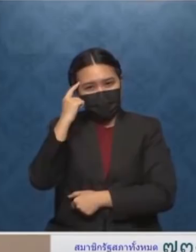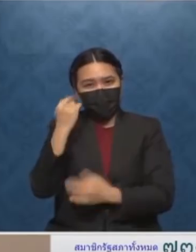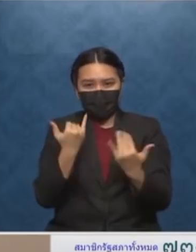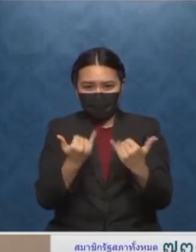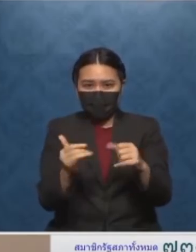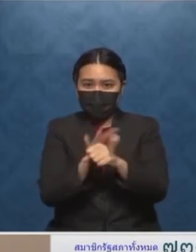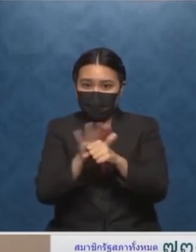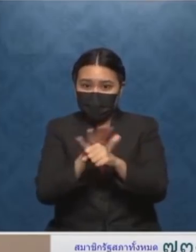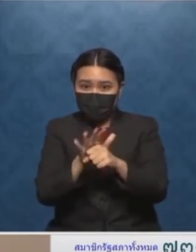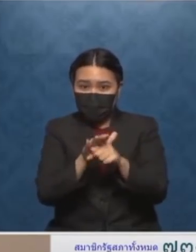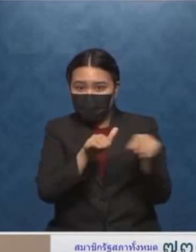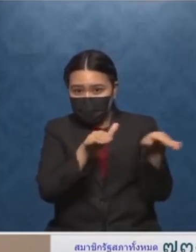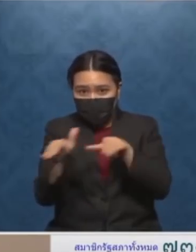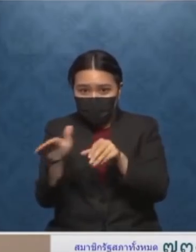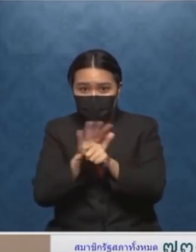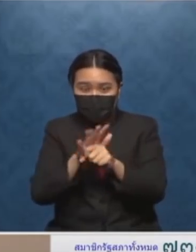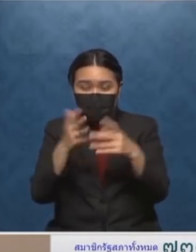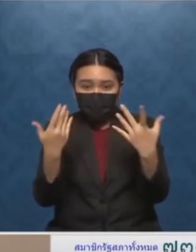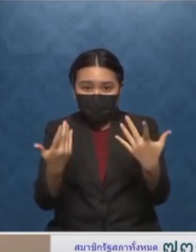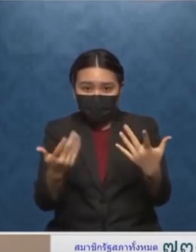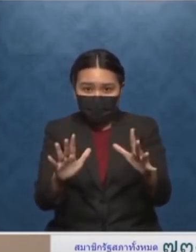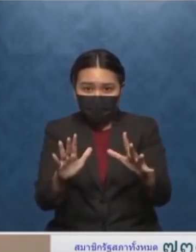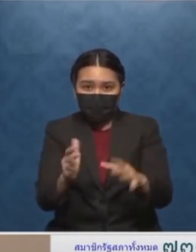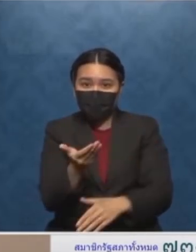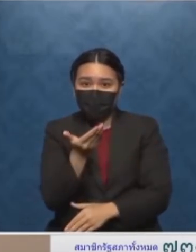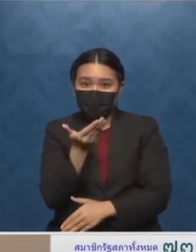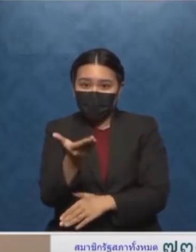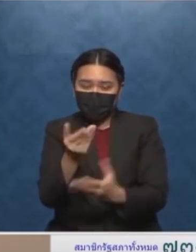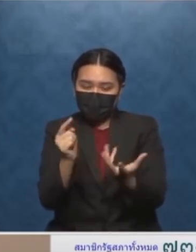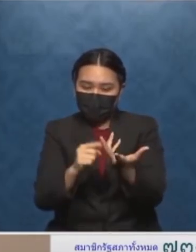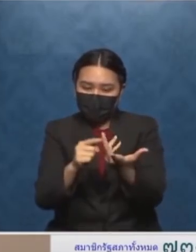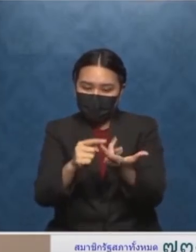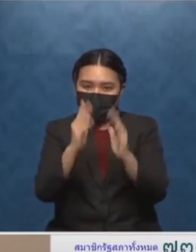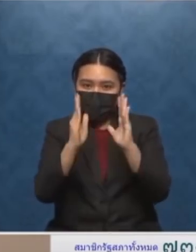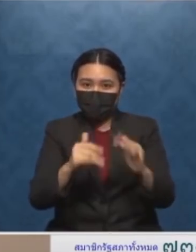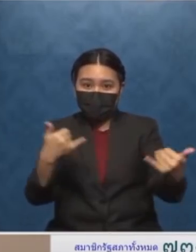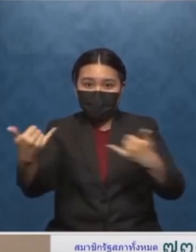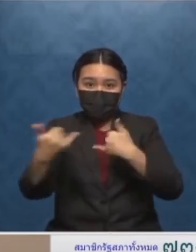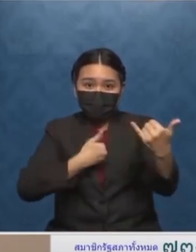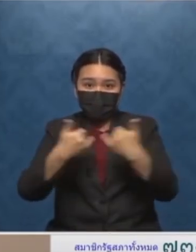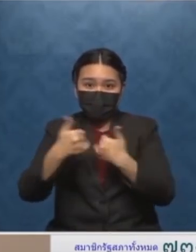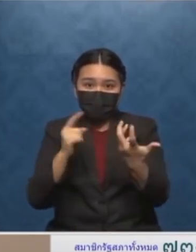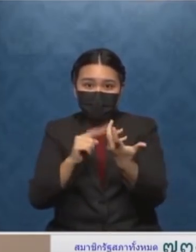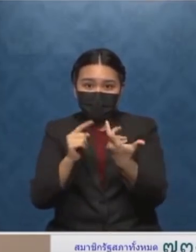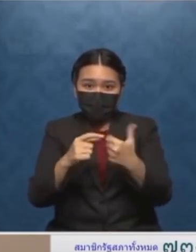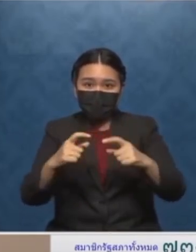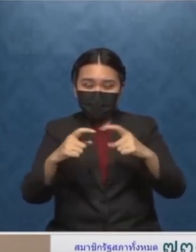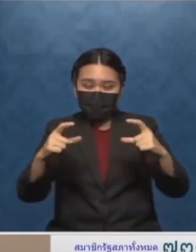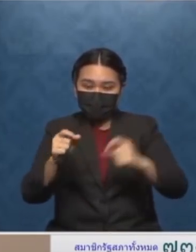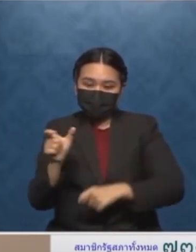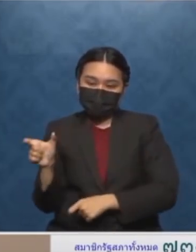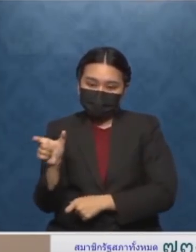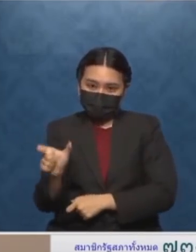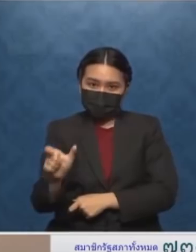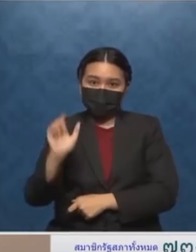ควรพร้อมพอสมควรแล้วขอตรวจสอบองค์ประชุมโดยการกดบัตรแสดงตนครับ